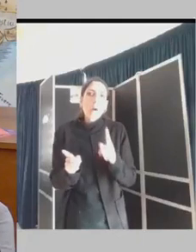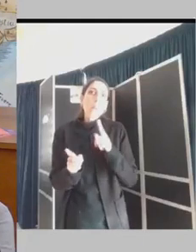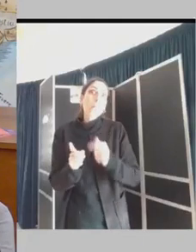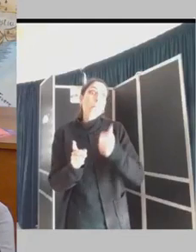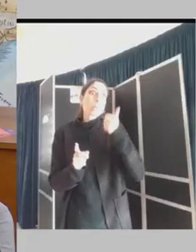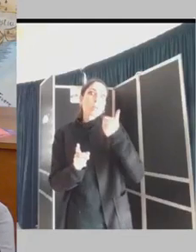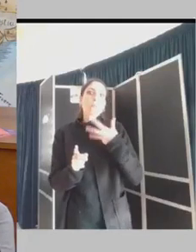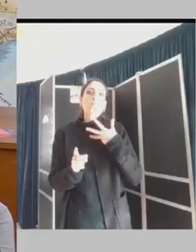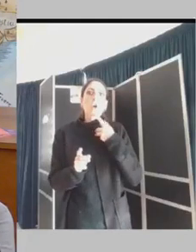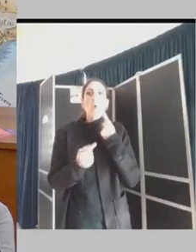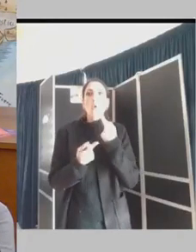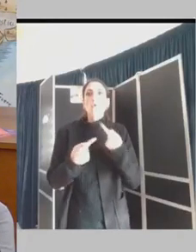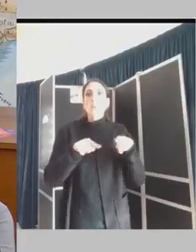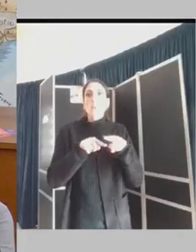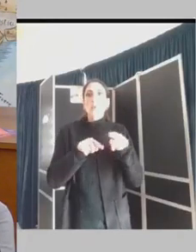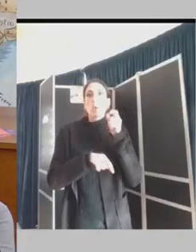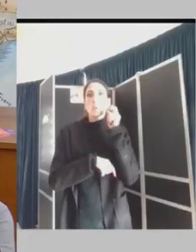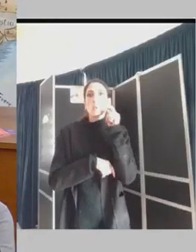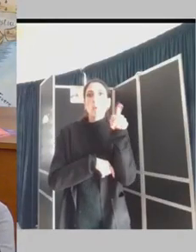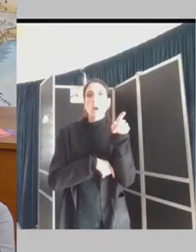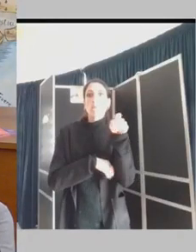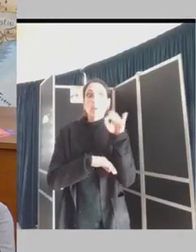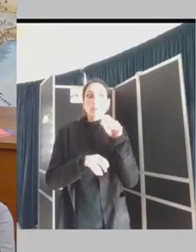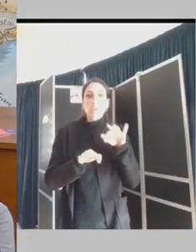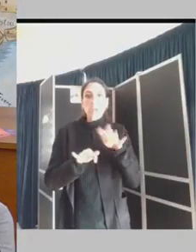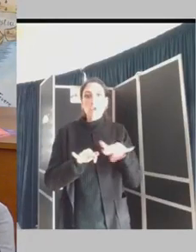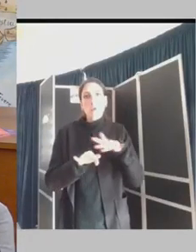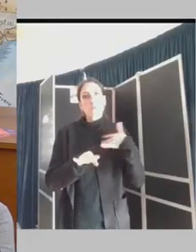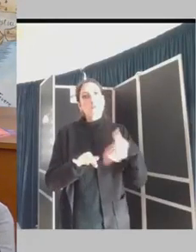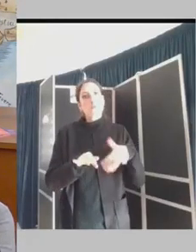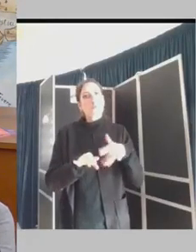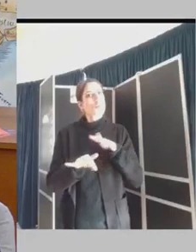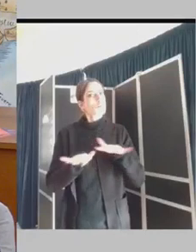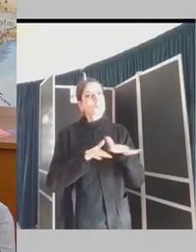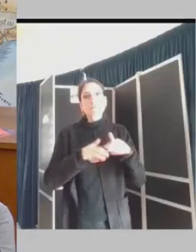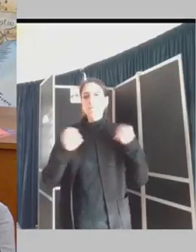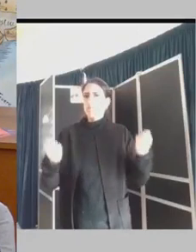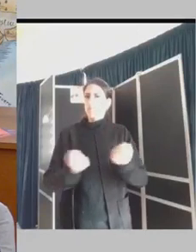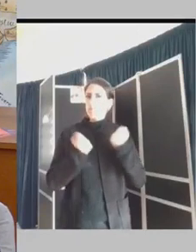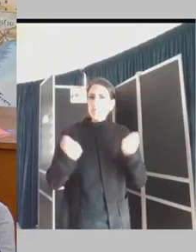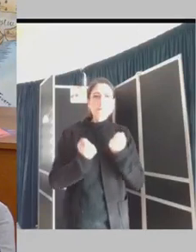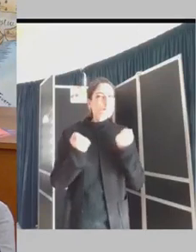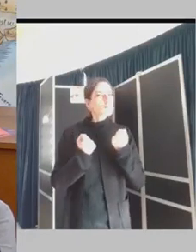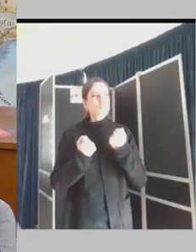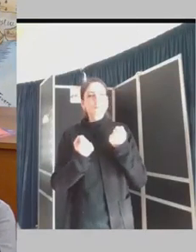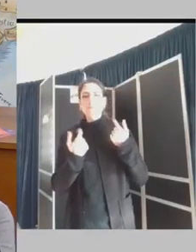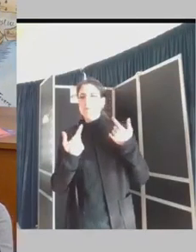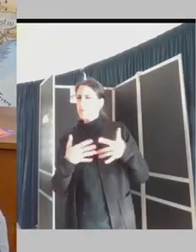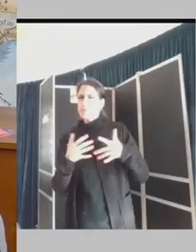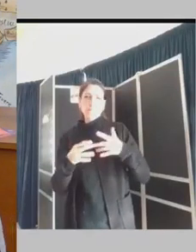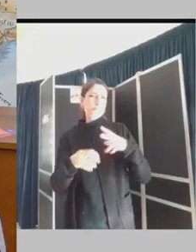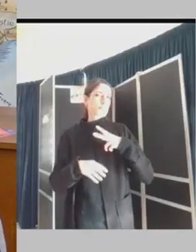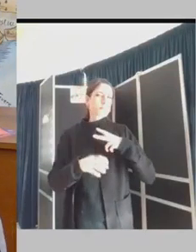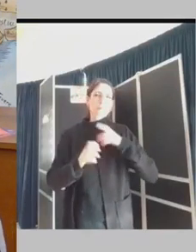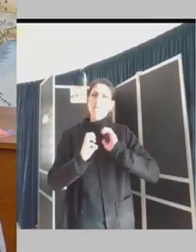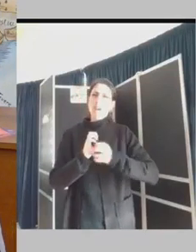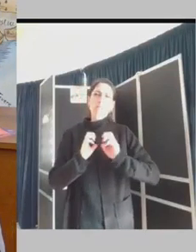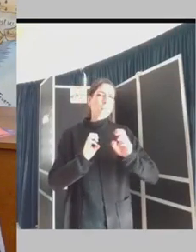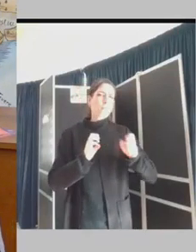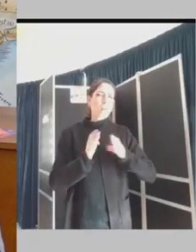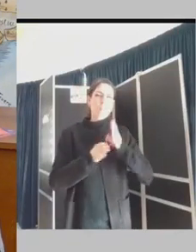molto attiva nel nostro territorio, sempre dinamiche nelle sue attività. È una rete